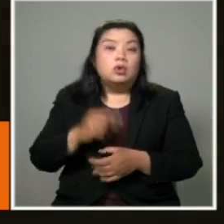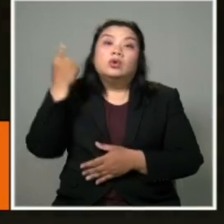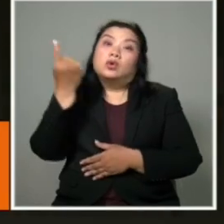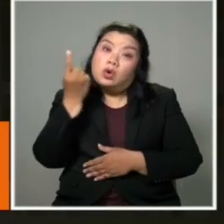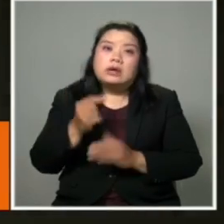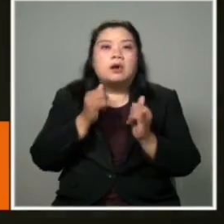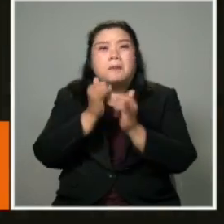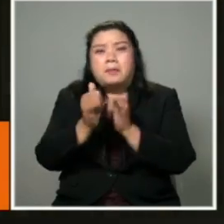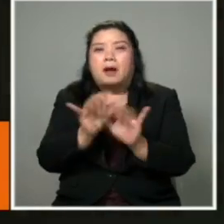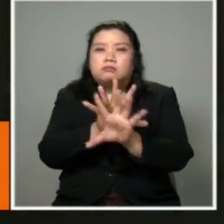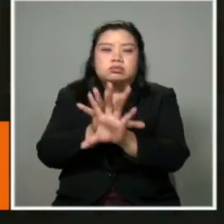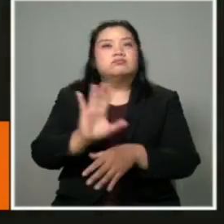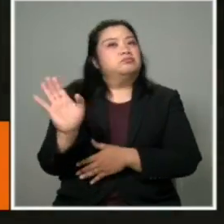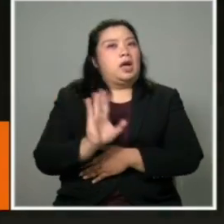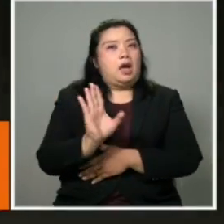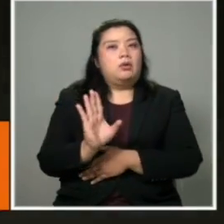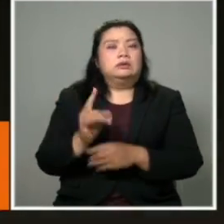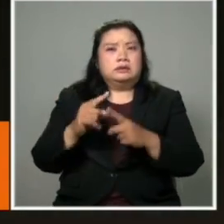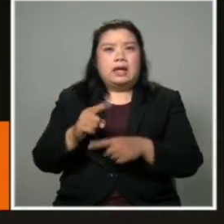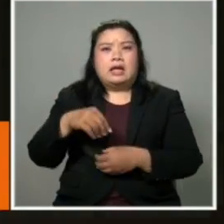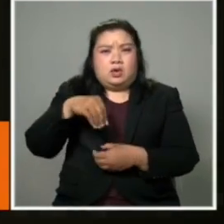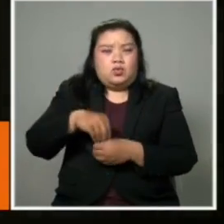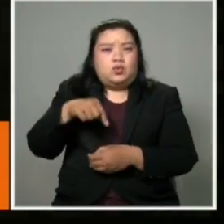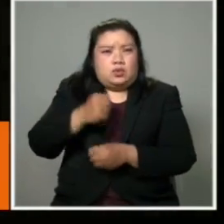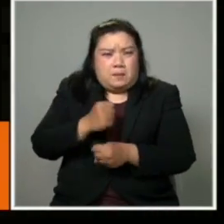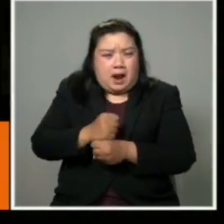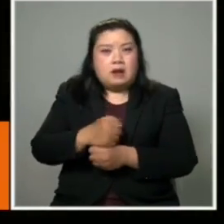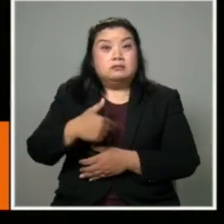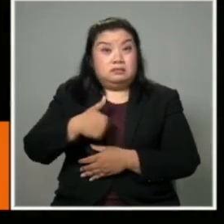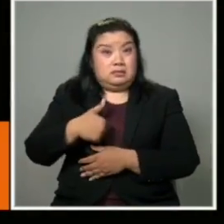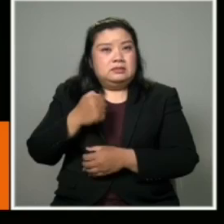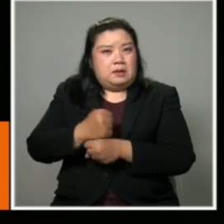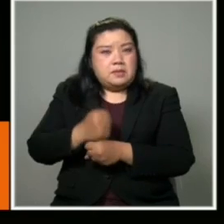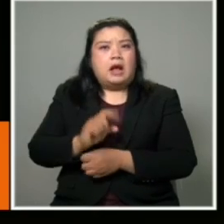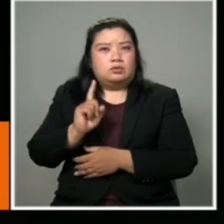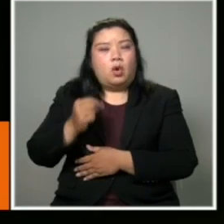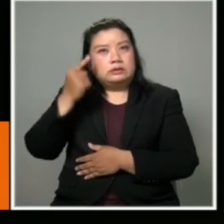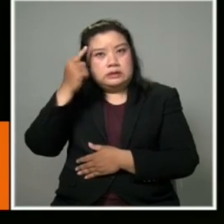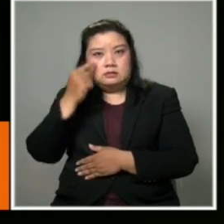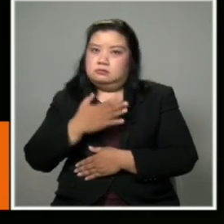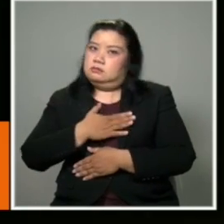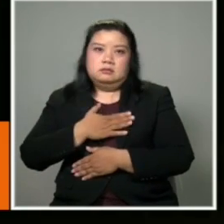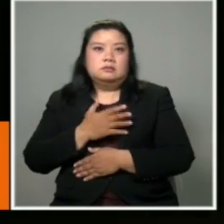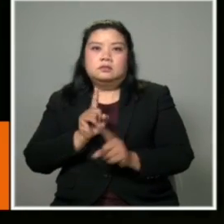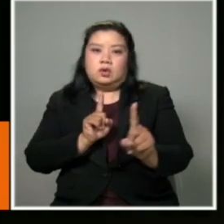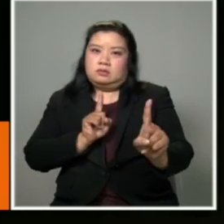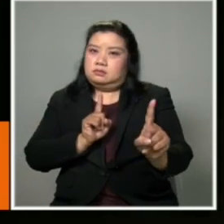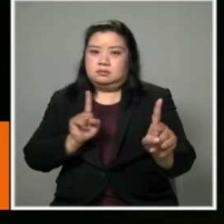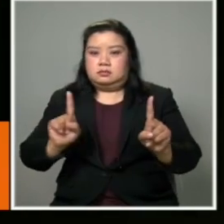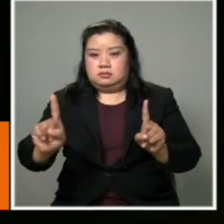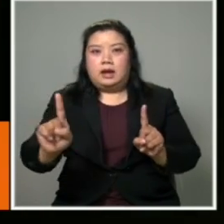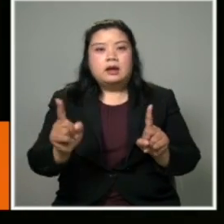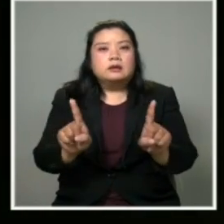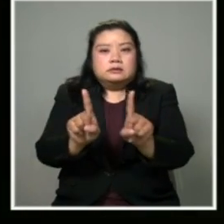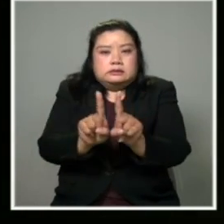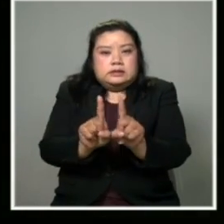ที่สำคัญถ้าเกิดว่าใครเนี่ยไม่สามารถที่จะหยุดอยู่บ้านได้มีภารกิจต้องออกไปข้างนอกอย่าลืมที่จะเว้นระยะห่างทางสังคมโซเชียลดิสแทนซิ่งด้ว